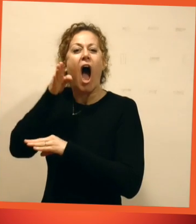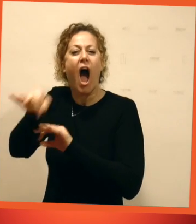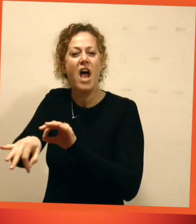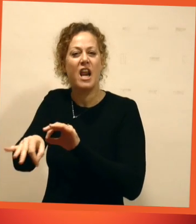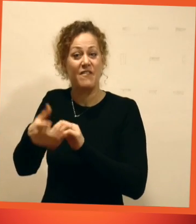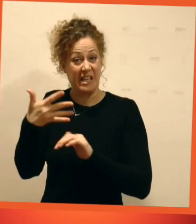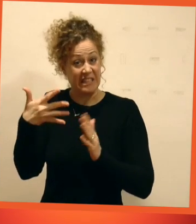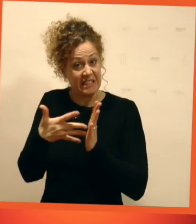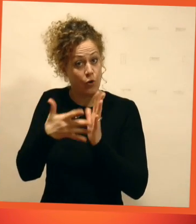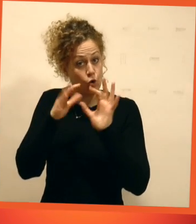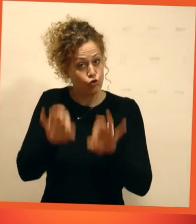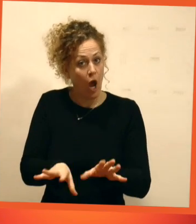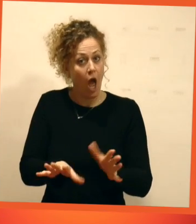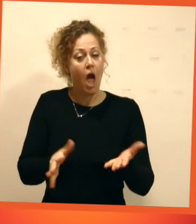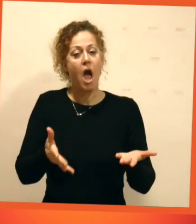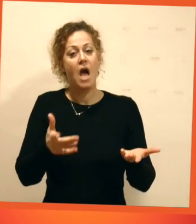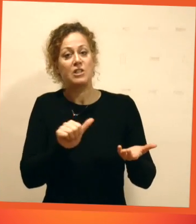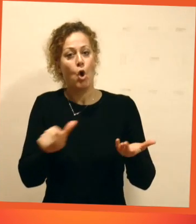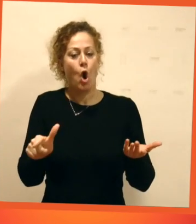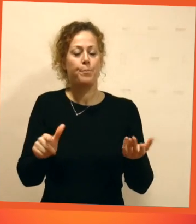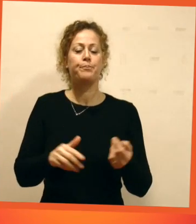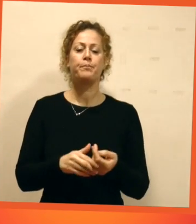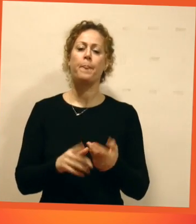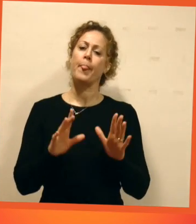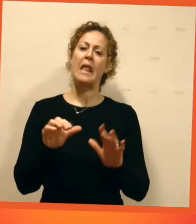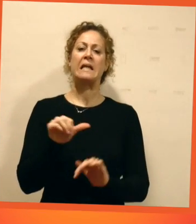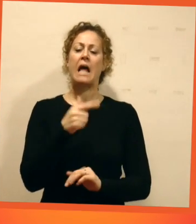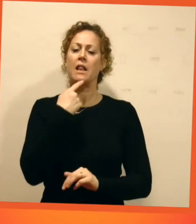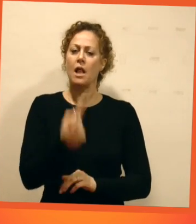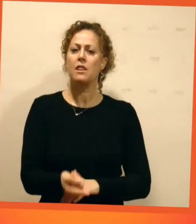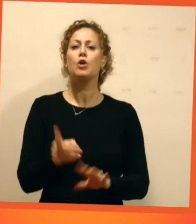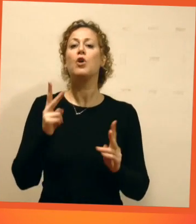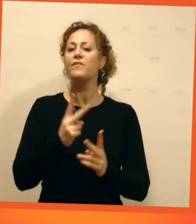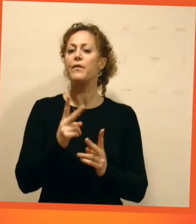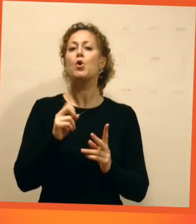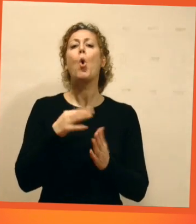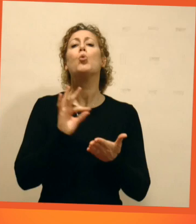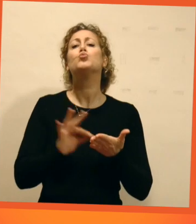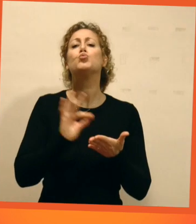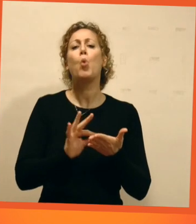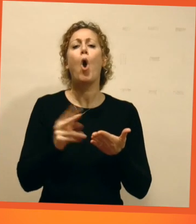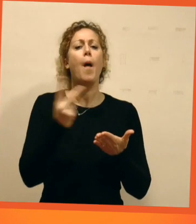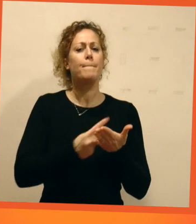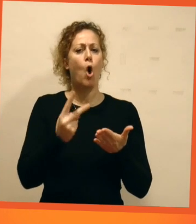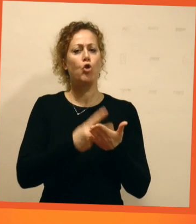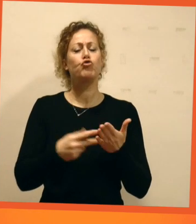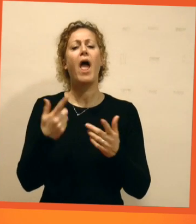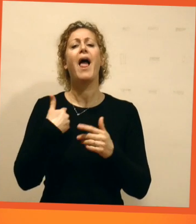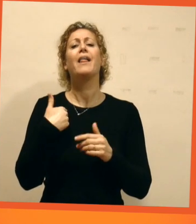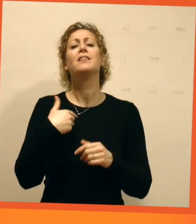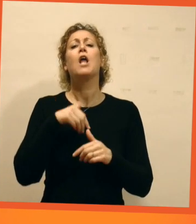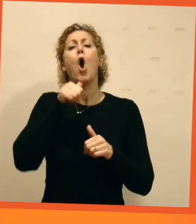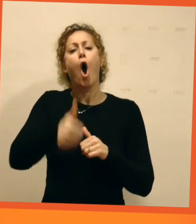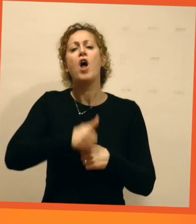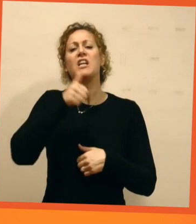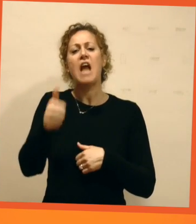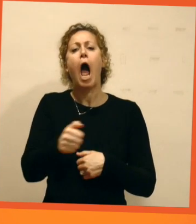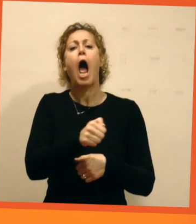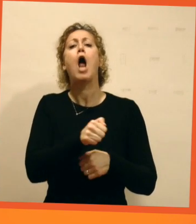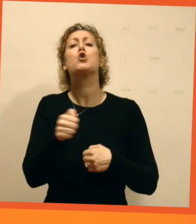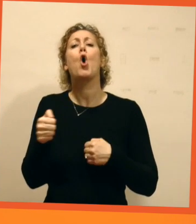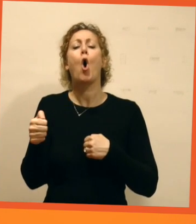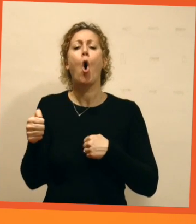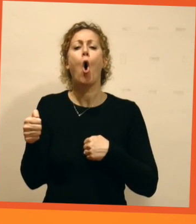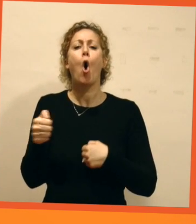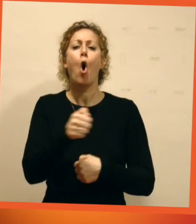arriviamo abbastanza facilmente. Noi tutti gli anni a giugno mandiamo via i progetti alle scuole, a settembre facciamo un reminder,